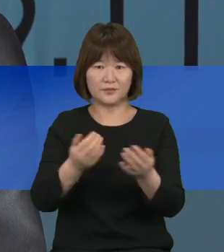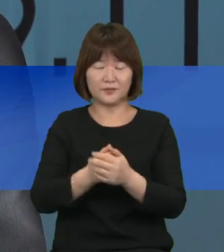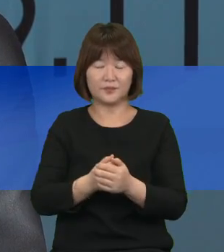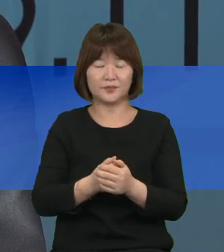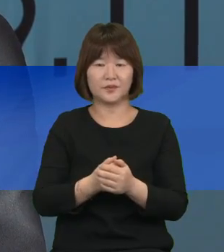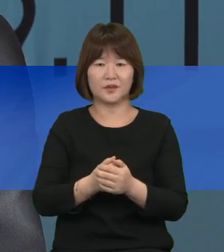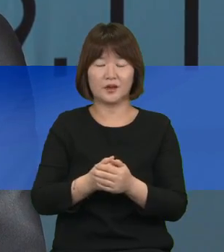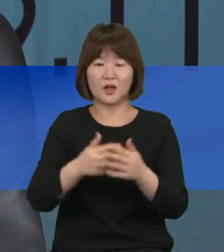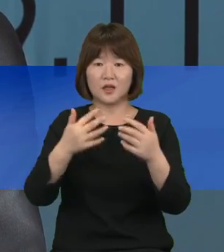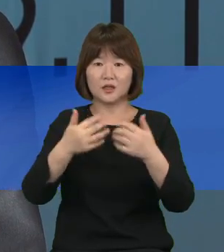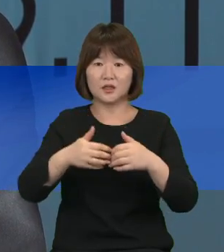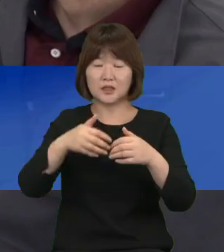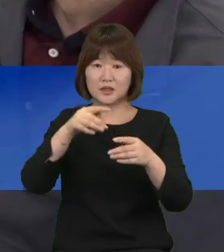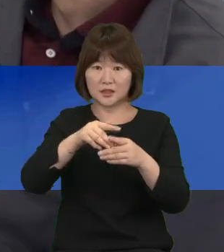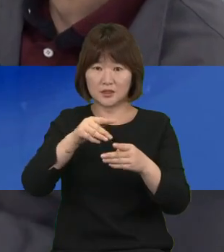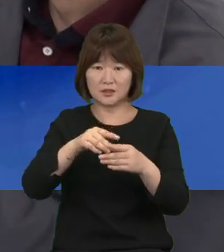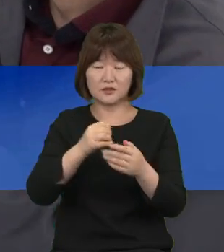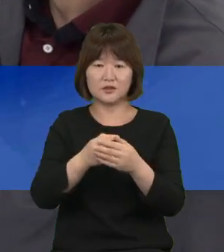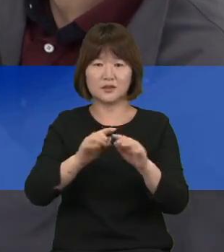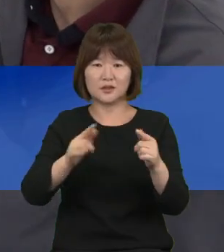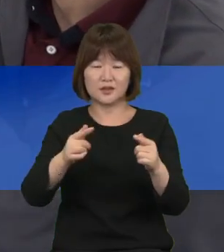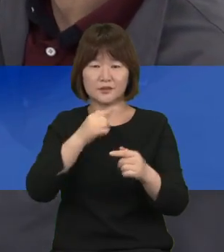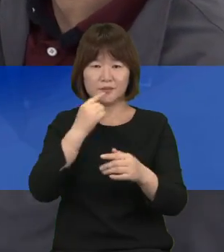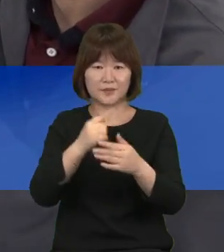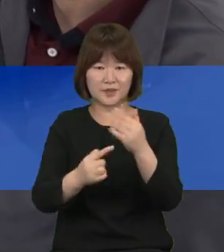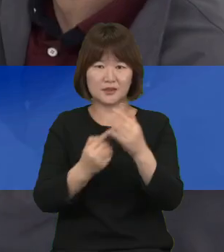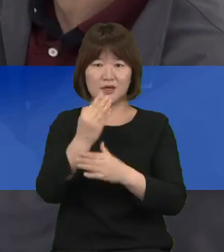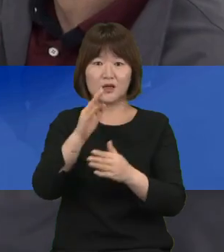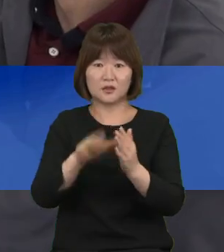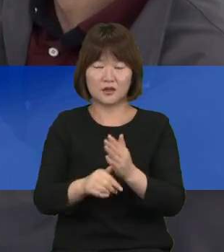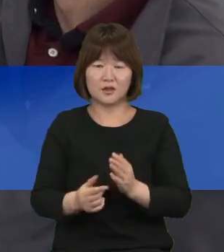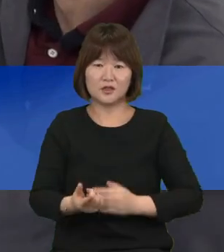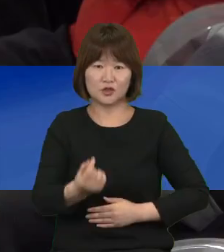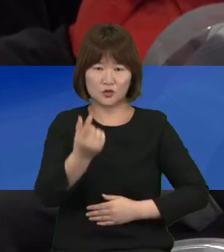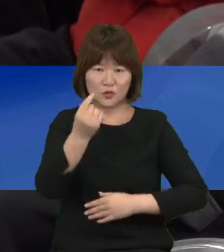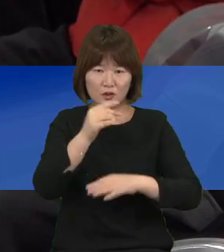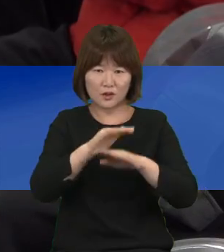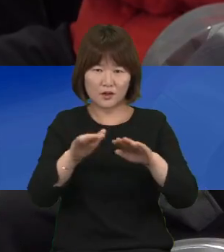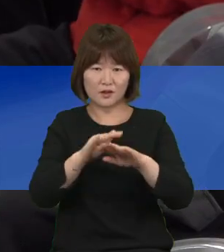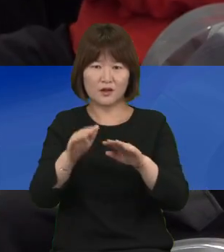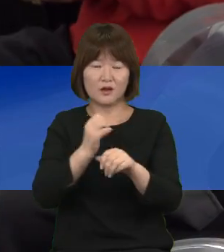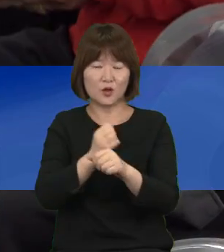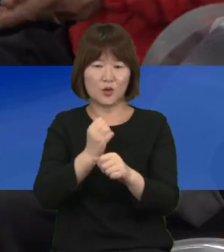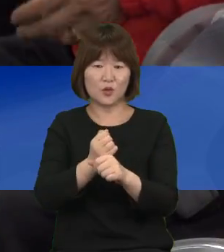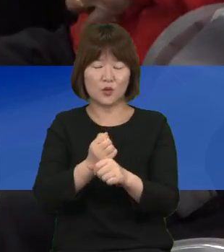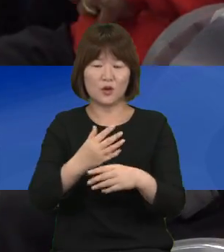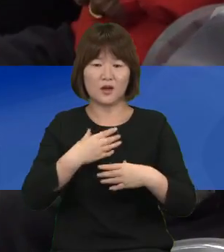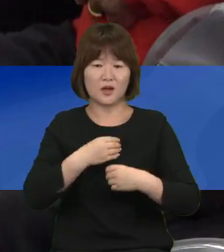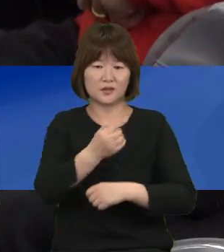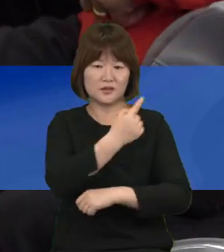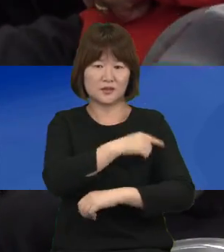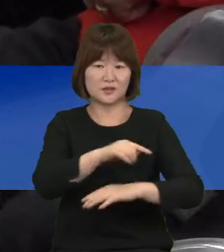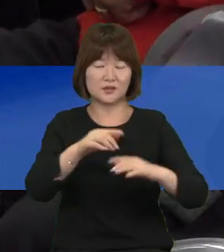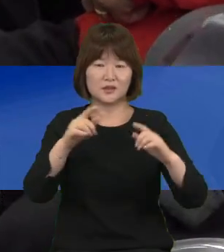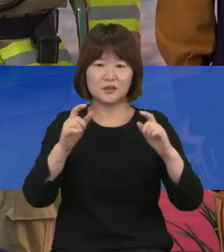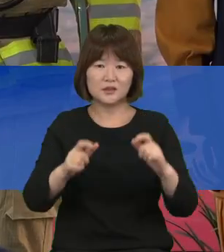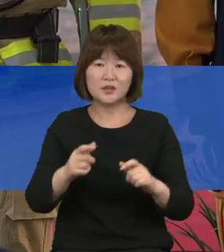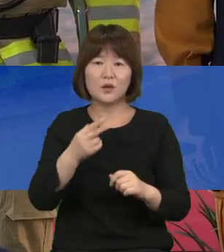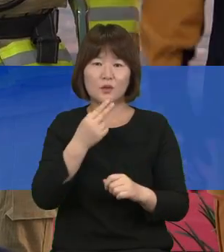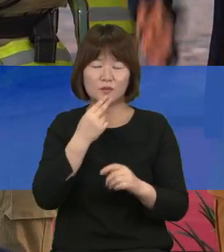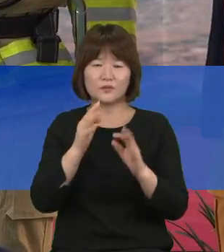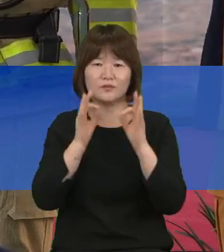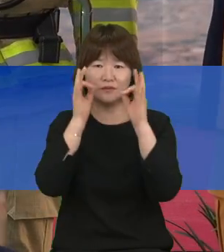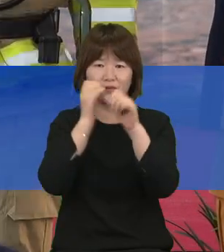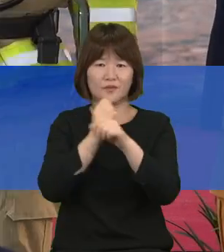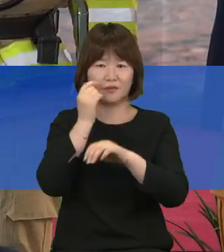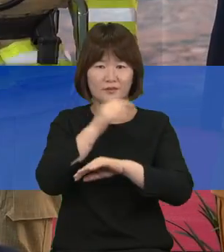배치됐습니다. 기계 119 안전센터는 각종 재난 발생 시 골든타임을 확보하고 안전 사각지대가 발생하지 않도록